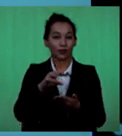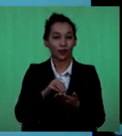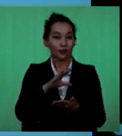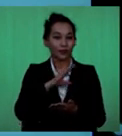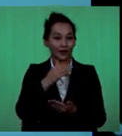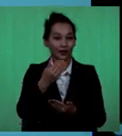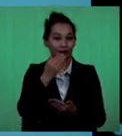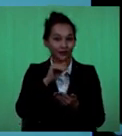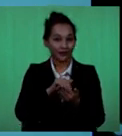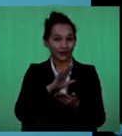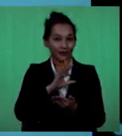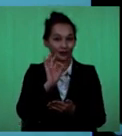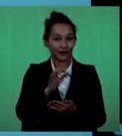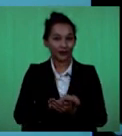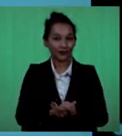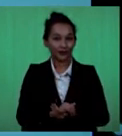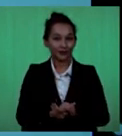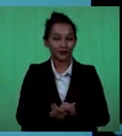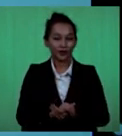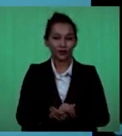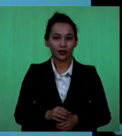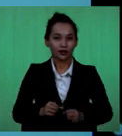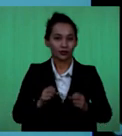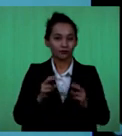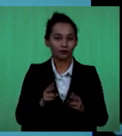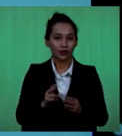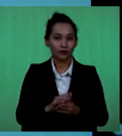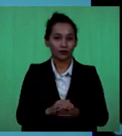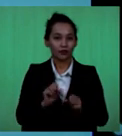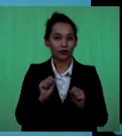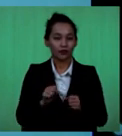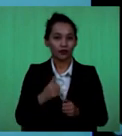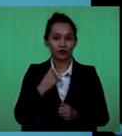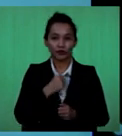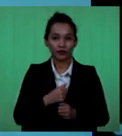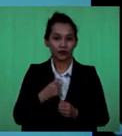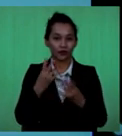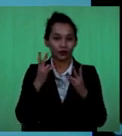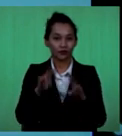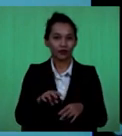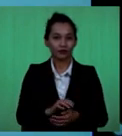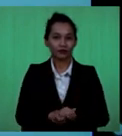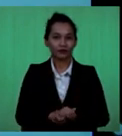to'g'rimi? Lekin beshik tervatardan ehtiyotkorroq bo'lish kerak. Uni jahlini chiqarmaslik kerak.